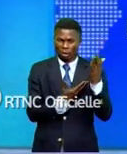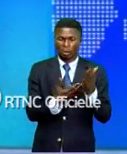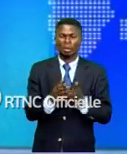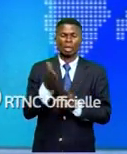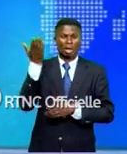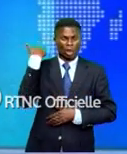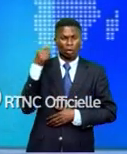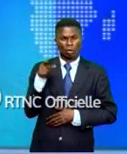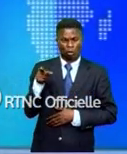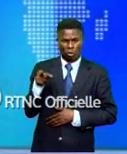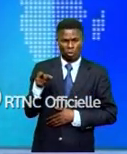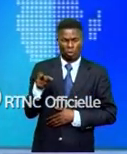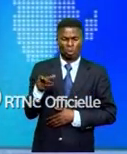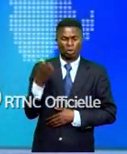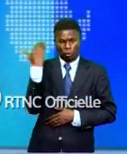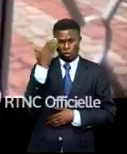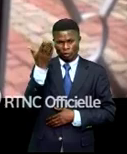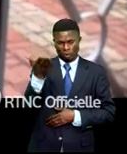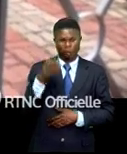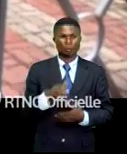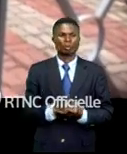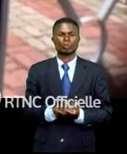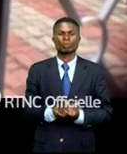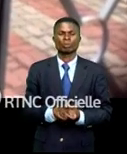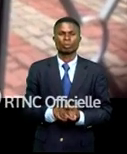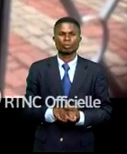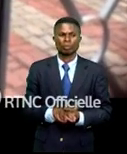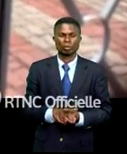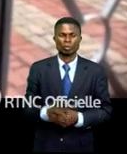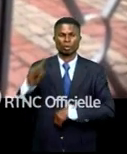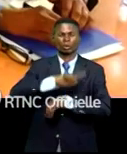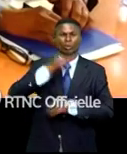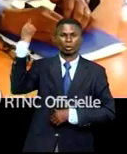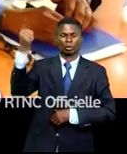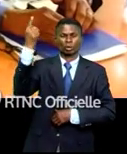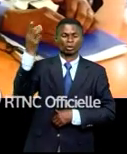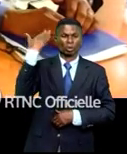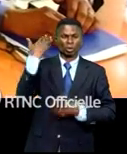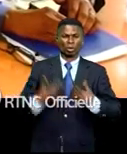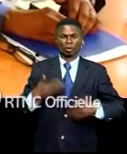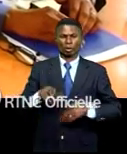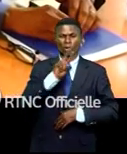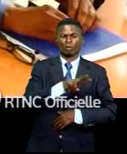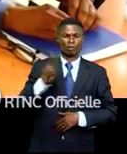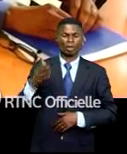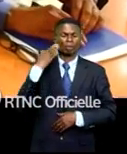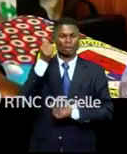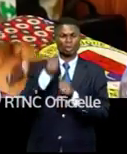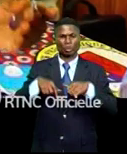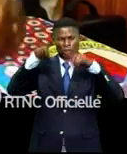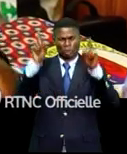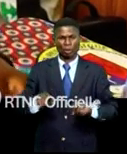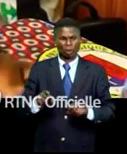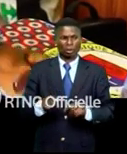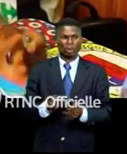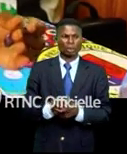denrée précieuse qui est l'eau. Suivez. En marge de la Journée internationale de l'eau célébrée le 22 mars de chaque année, la